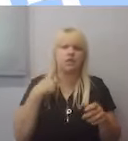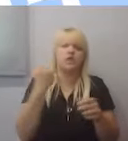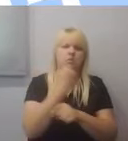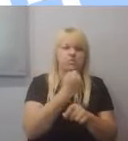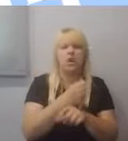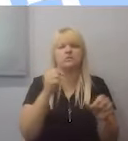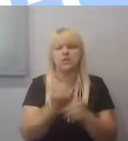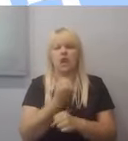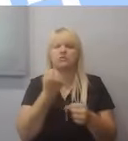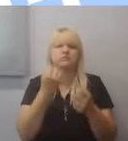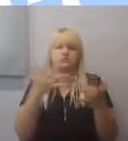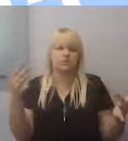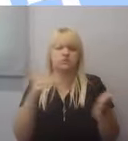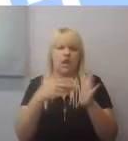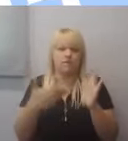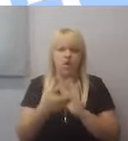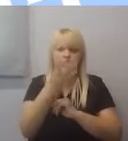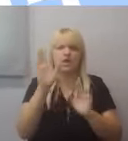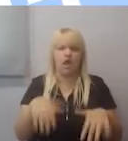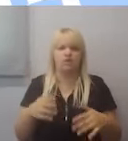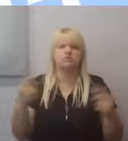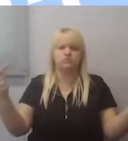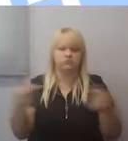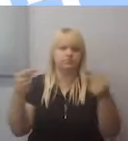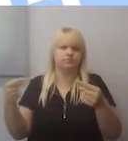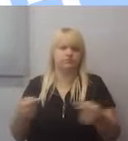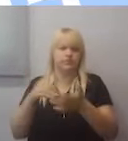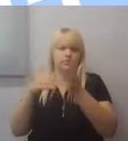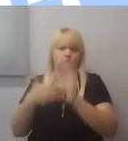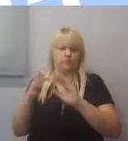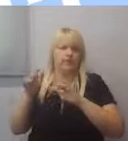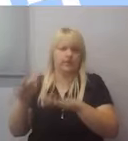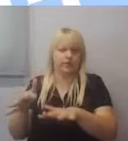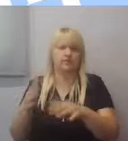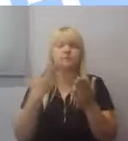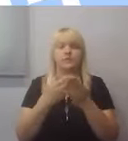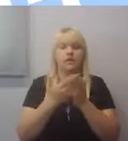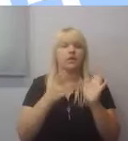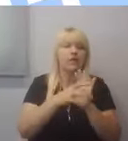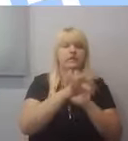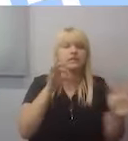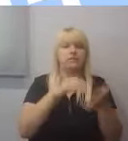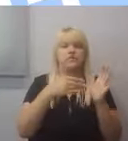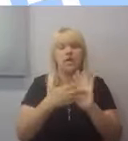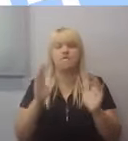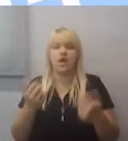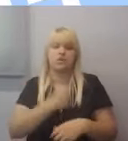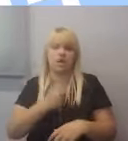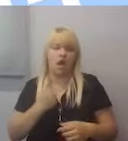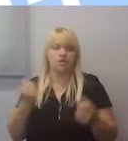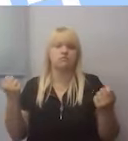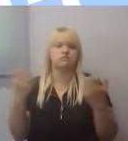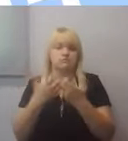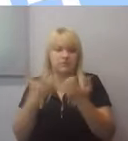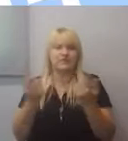tās situācijas kas ir svarīgi attiecīgi ka ja ir izsludinātas izņomums stukas vai vai vai iestējis karalaiks tad tiek aktivizēti visi tie